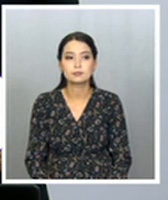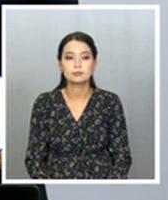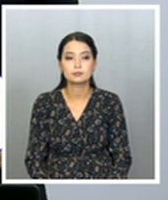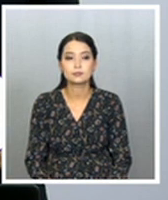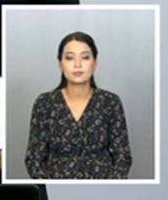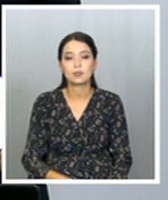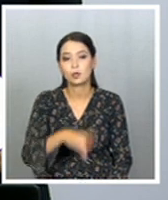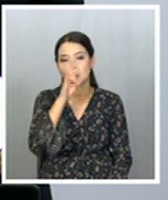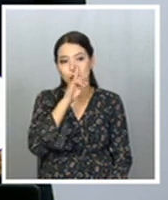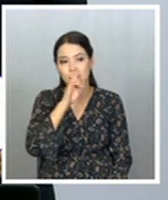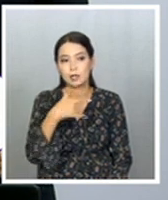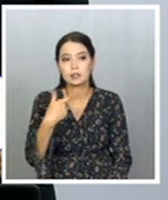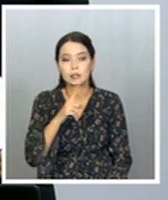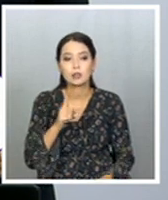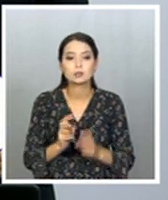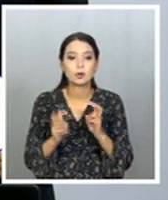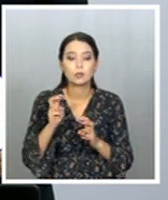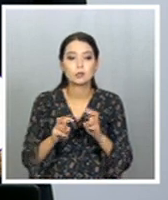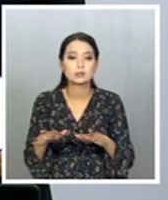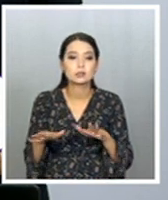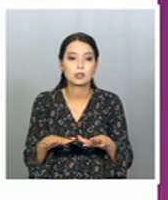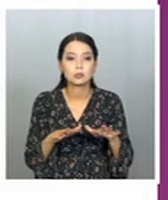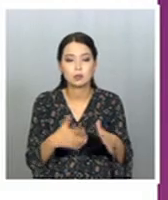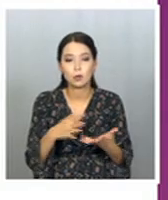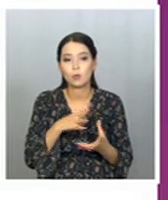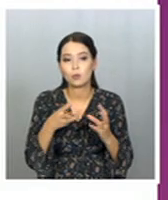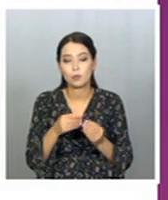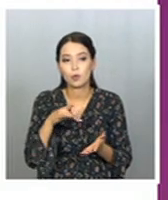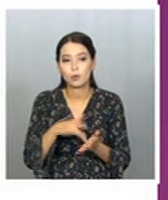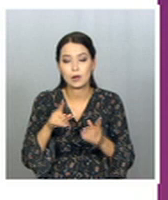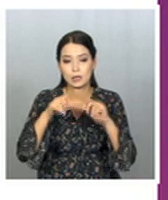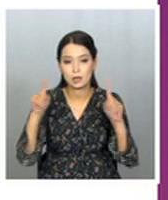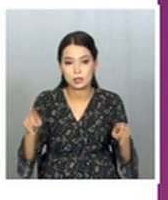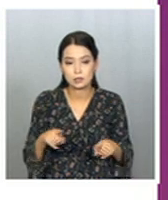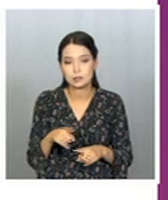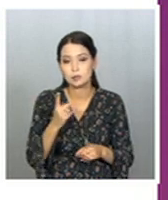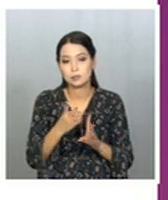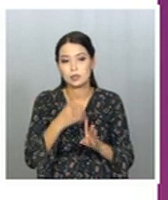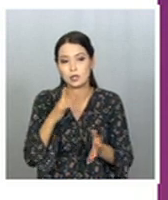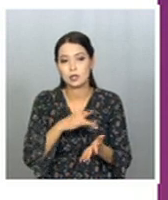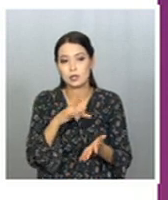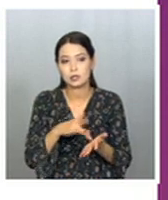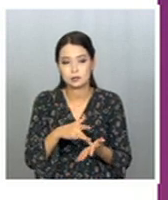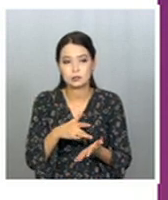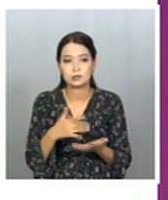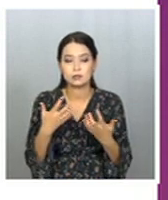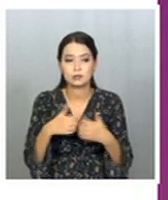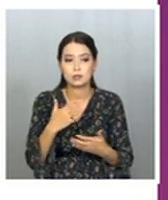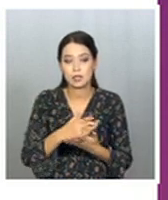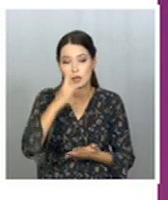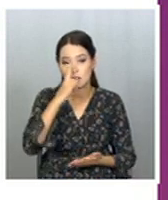Мұнай және газ бұл Қазақстандағы отын өнеркәсібінің ең басты салалары болып саналады.